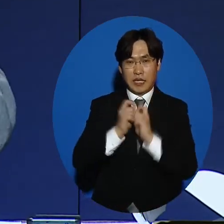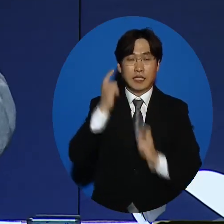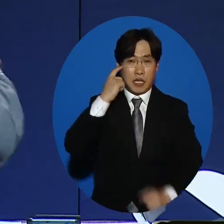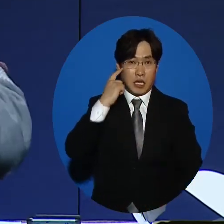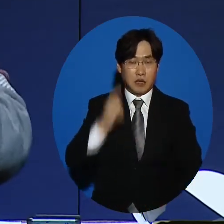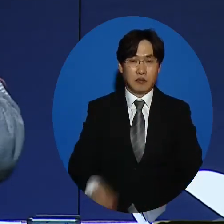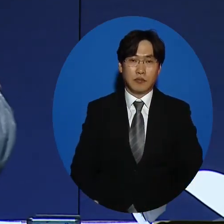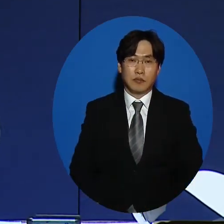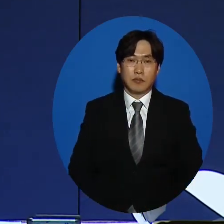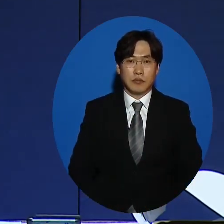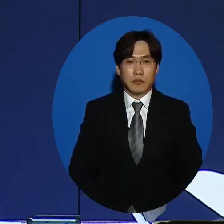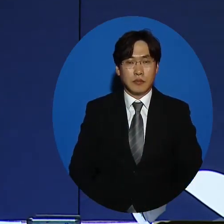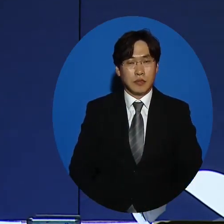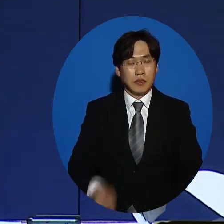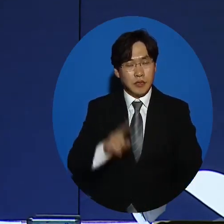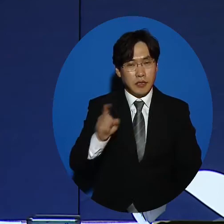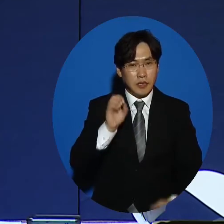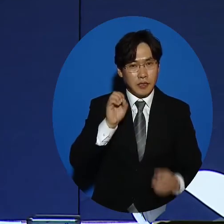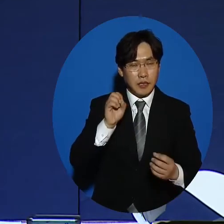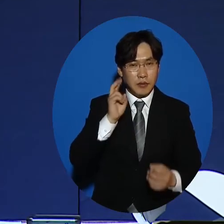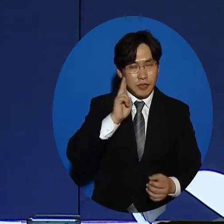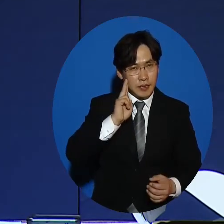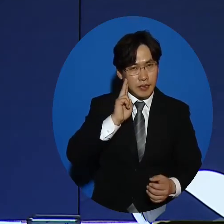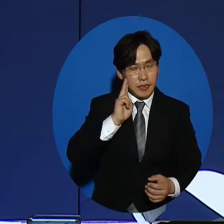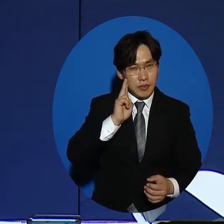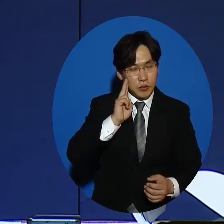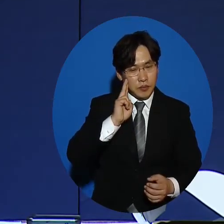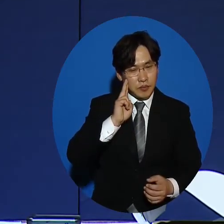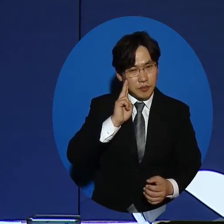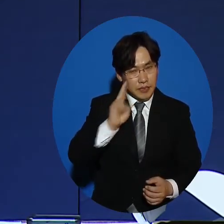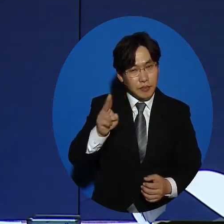여러분들, 제가 좀 심한 이야기 하나 해볼까요?